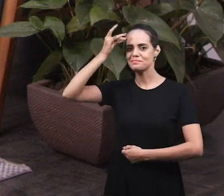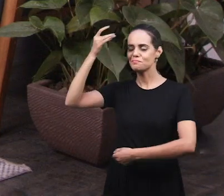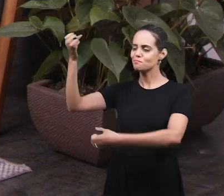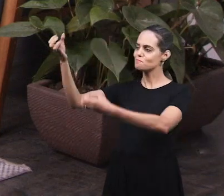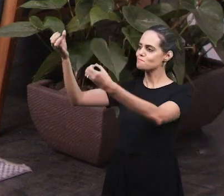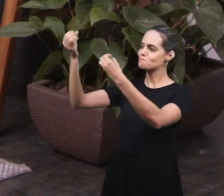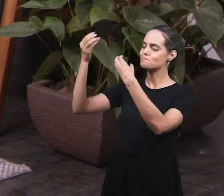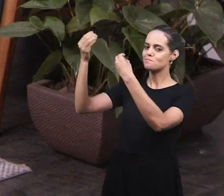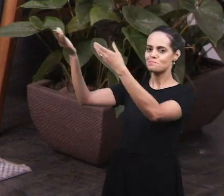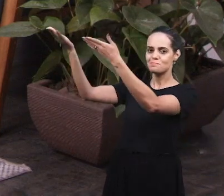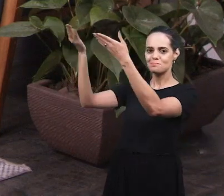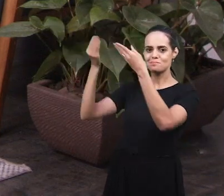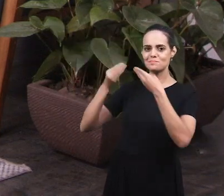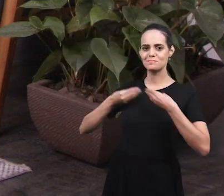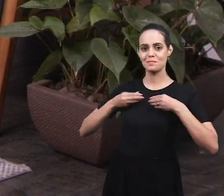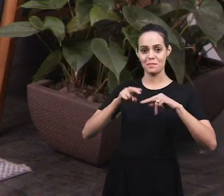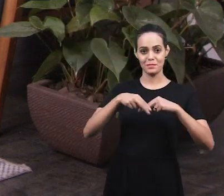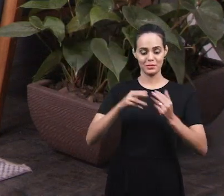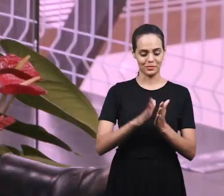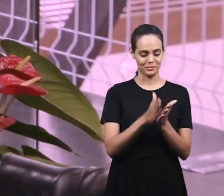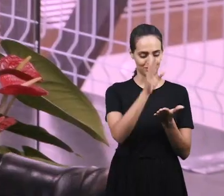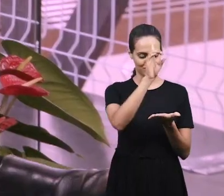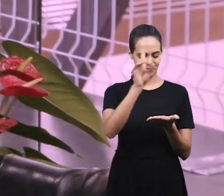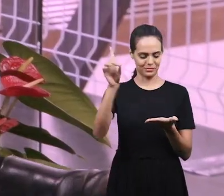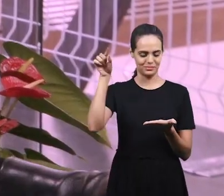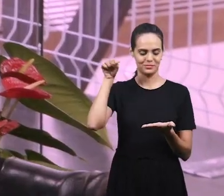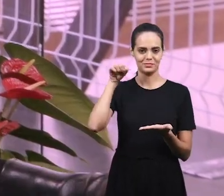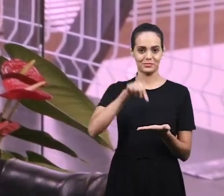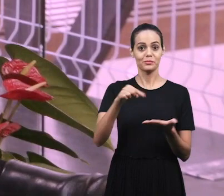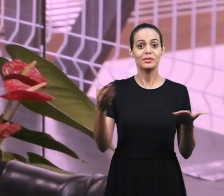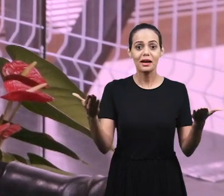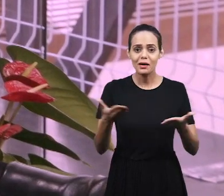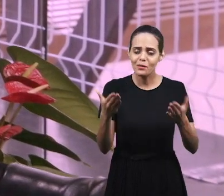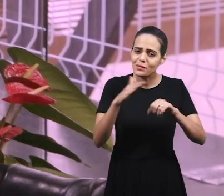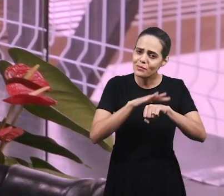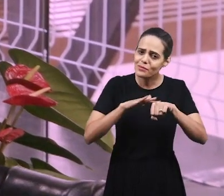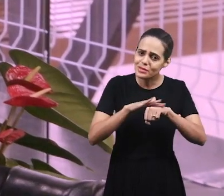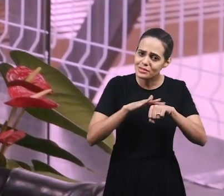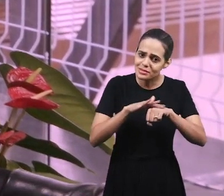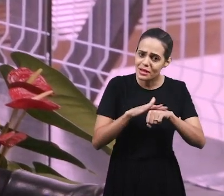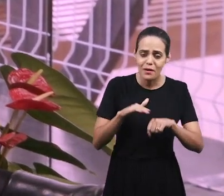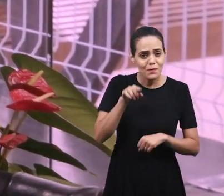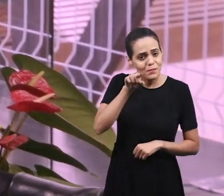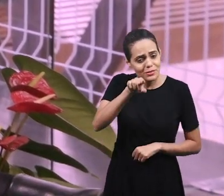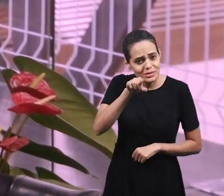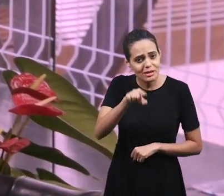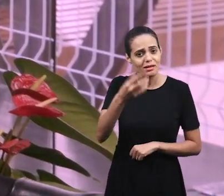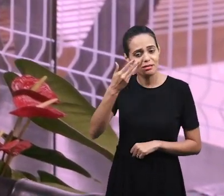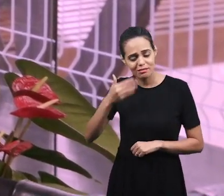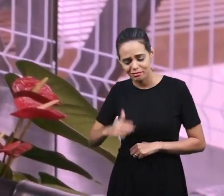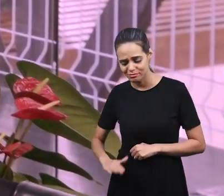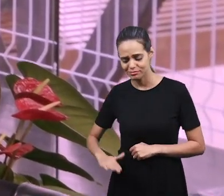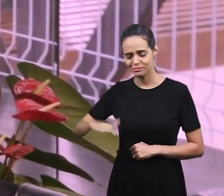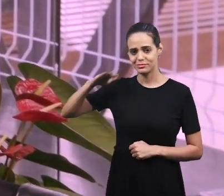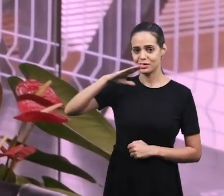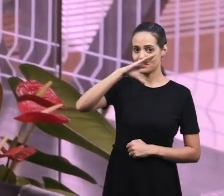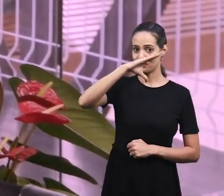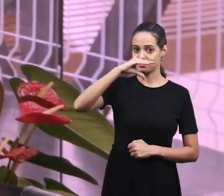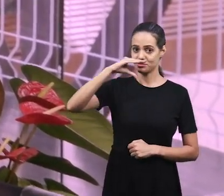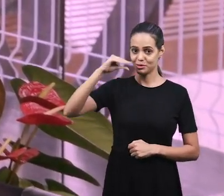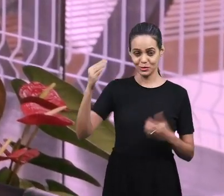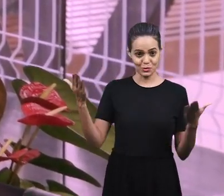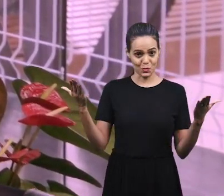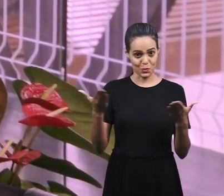nous ramène dans la parole de Dieu. Maintenant, nous allons nous adresser aux enfants, intermédiaires